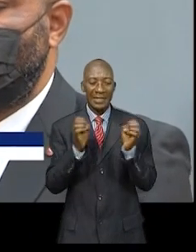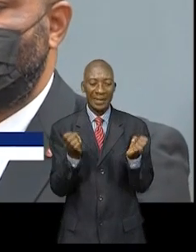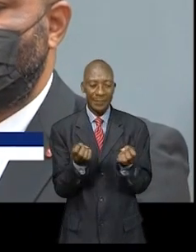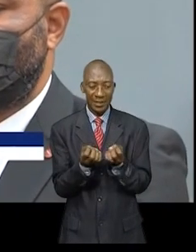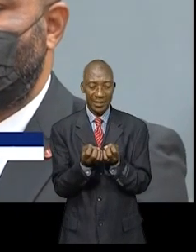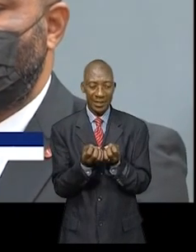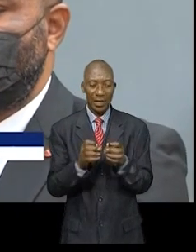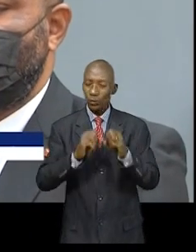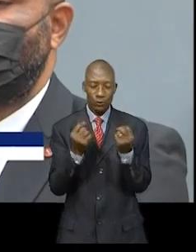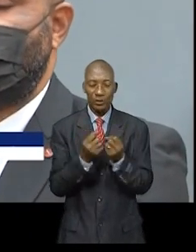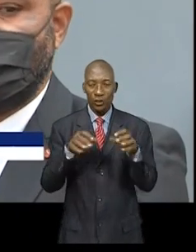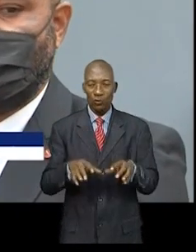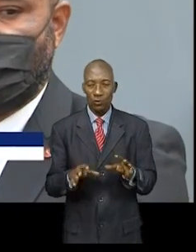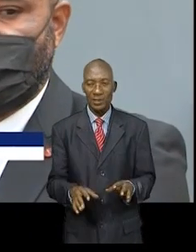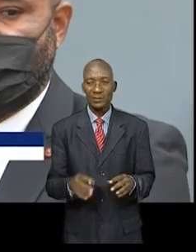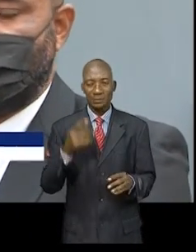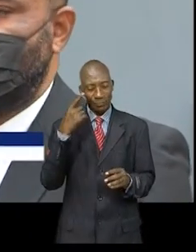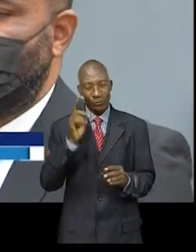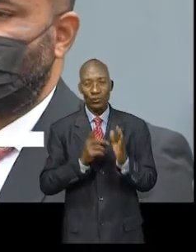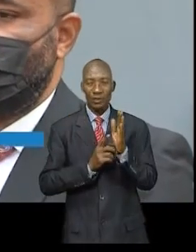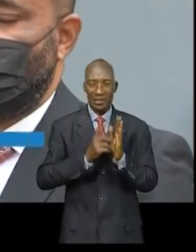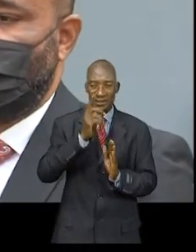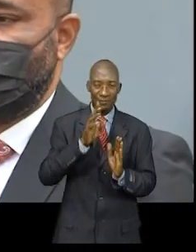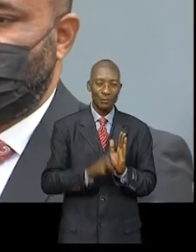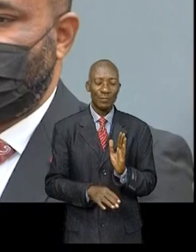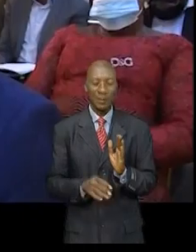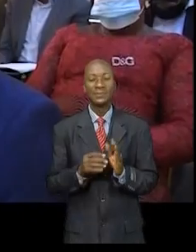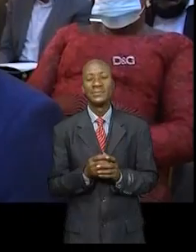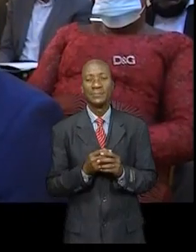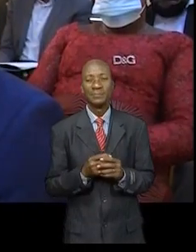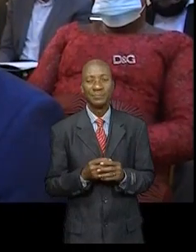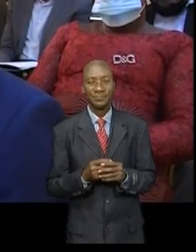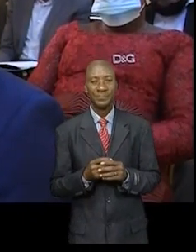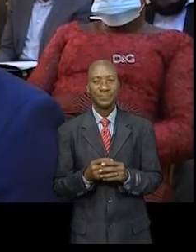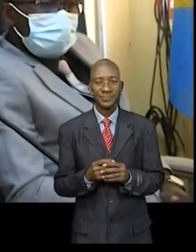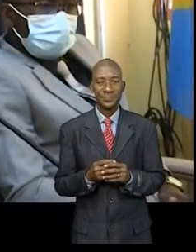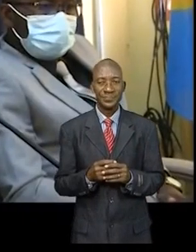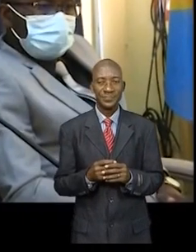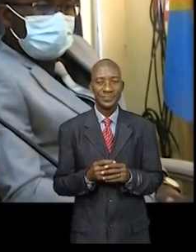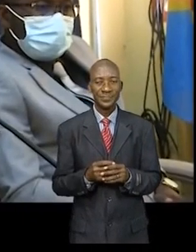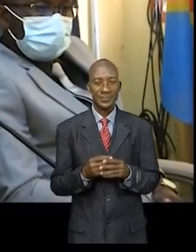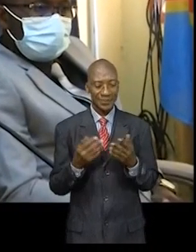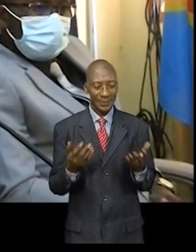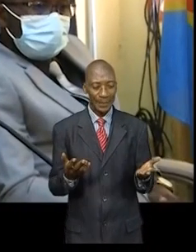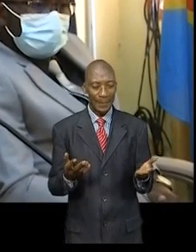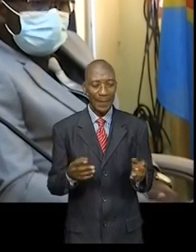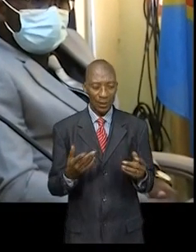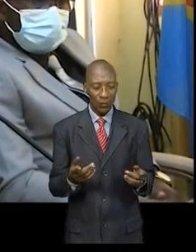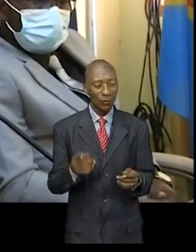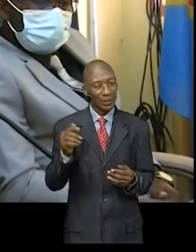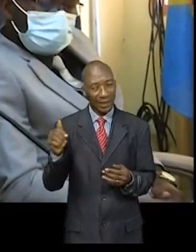ce que nous puissions transformer toute la production de notre pays. Le rapport provisoire de collecte